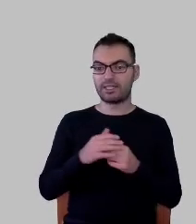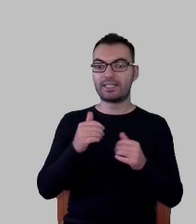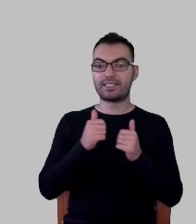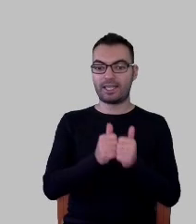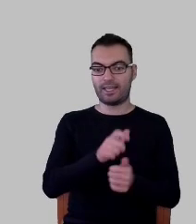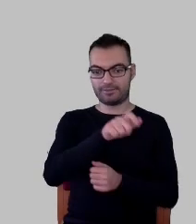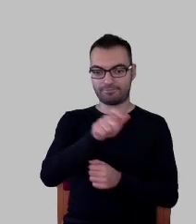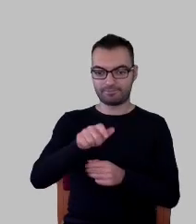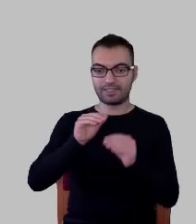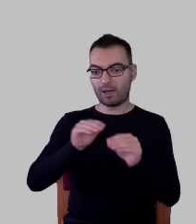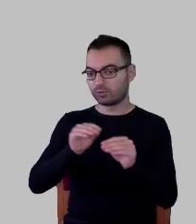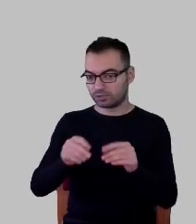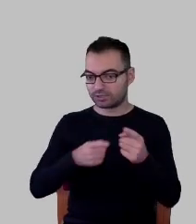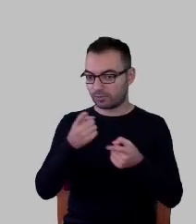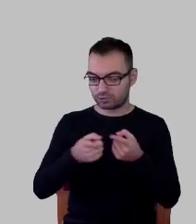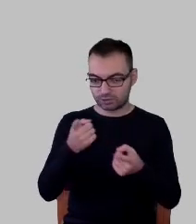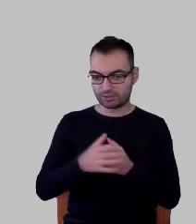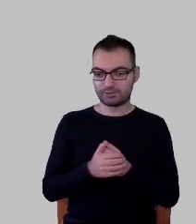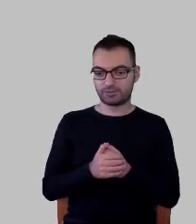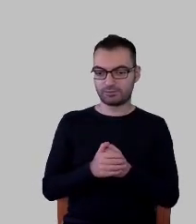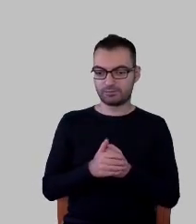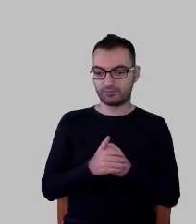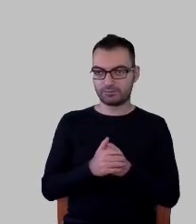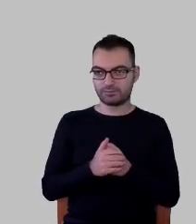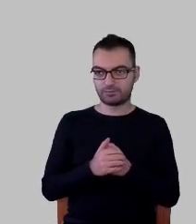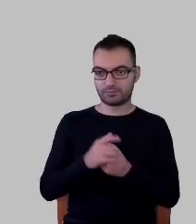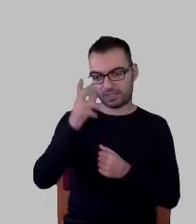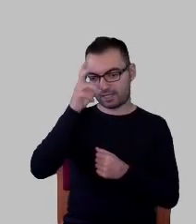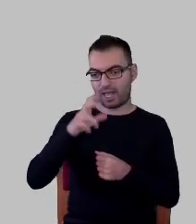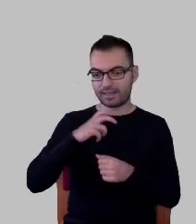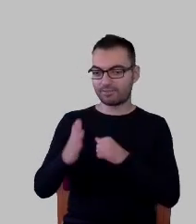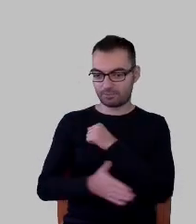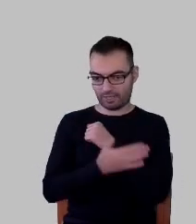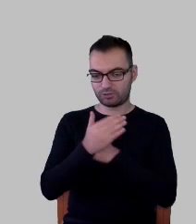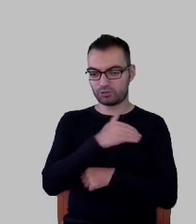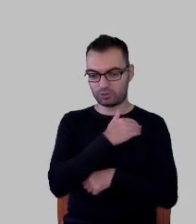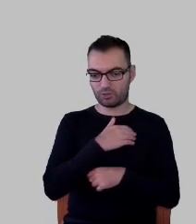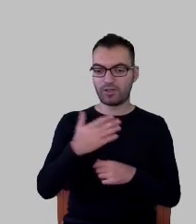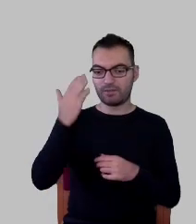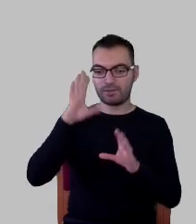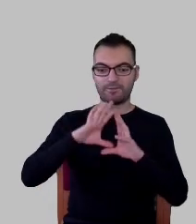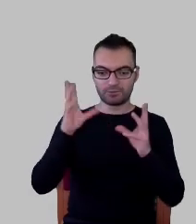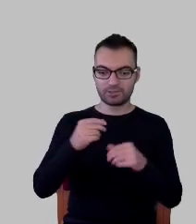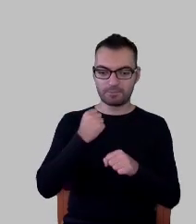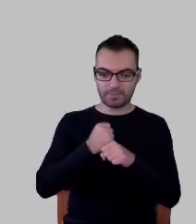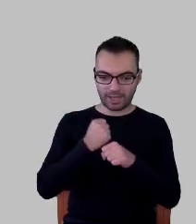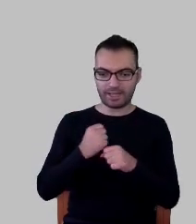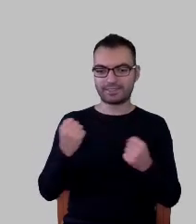nauczycieli, kadry wspierającej placówek, to mamy świadomość, że wszystkie działania, cały